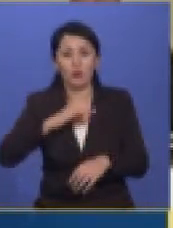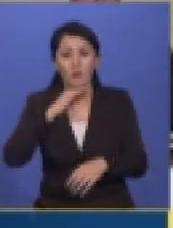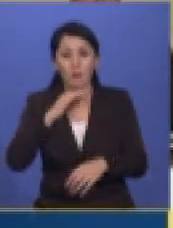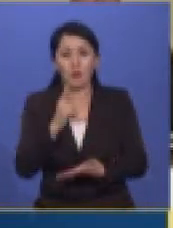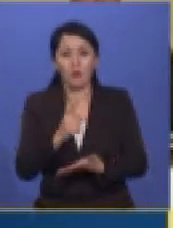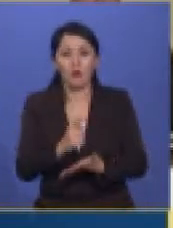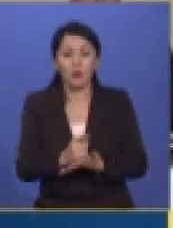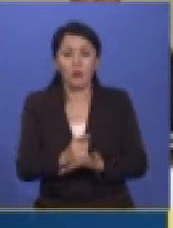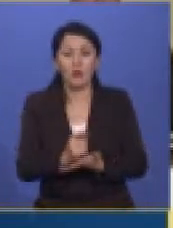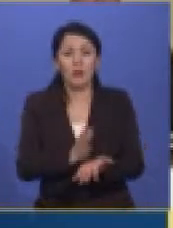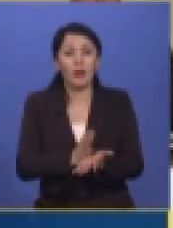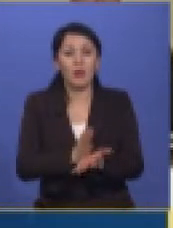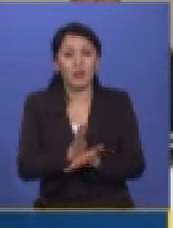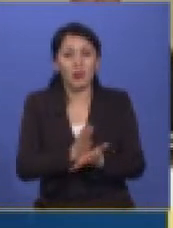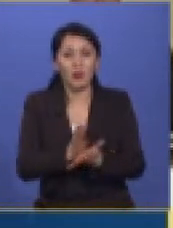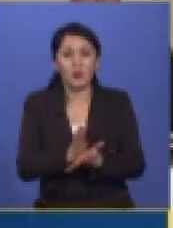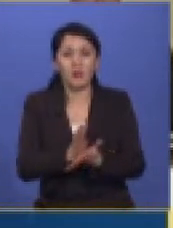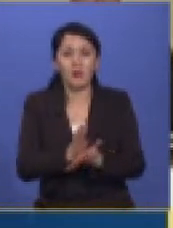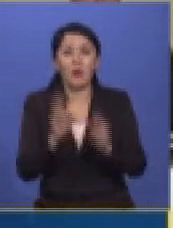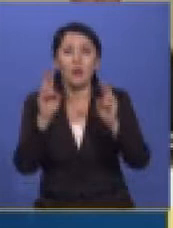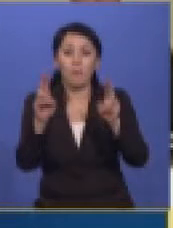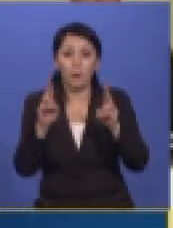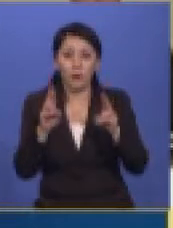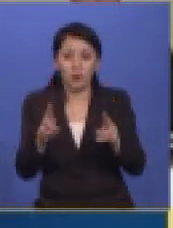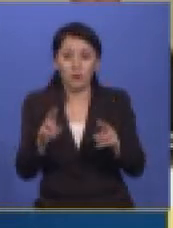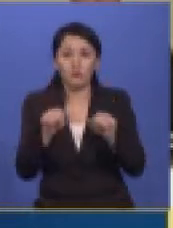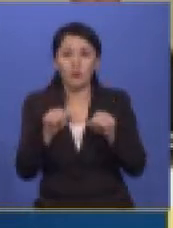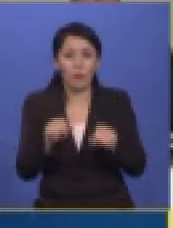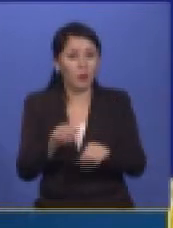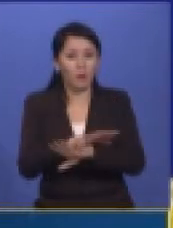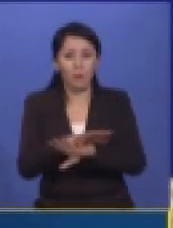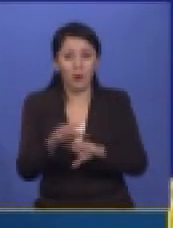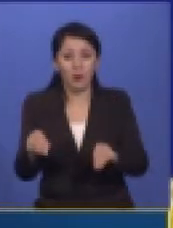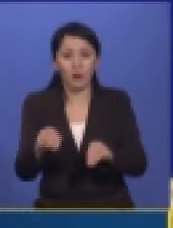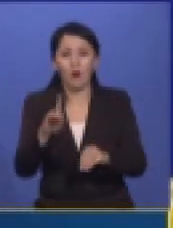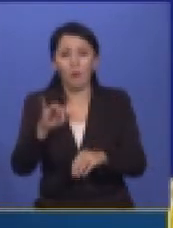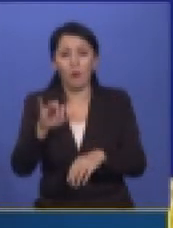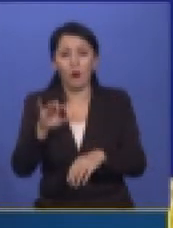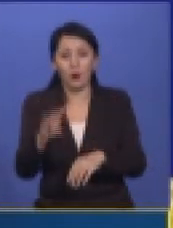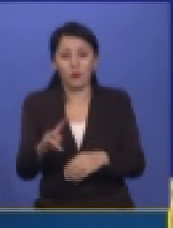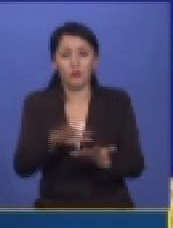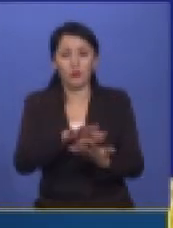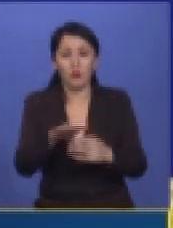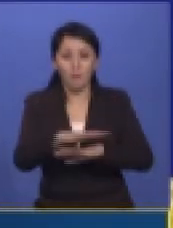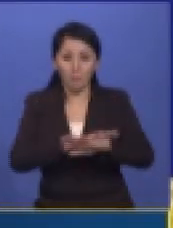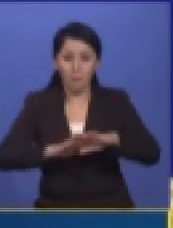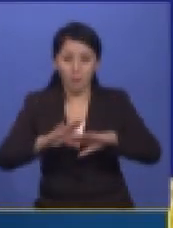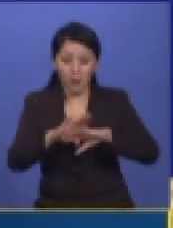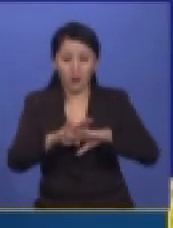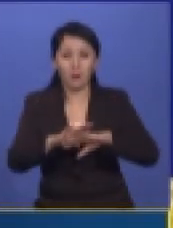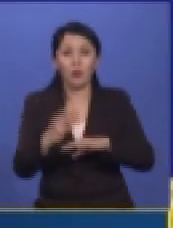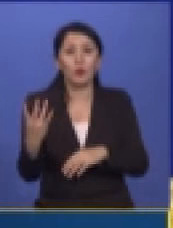болуға тиіс. Саяси ұстанымдарымызға немесе жеке мүддемізге қарамастан, Ауғанстан халқын бұл қиындықтармен